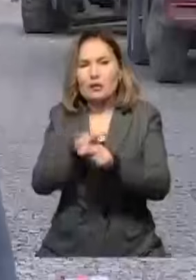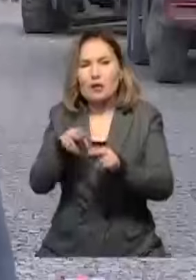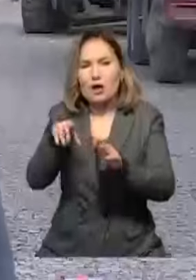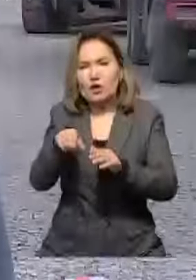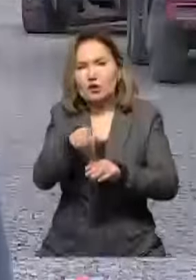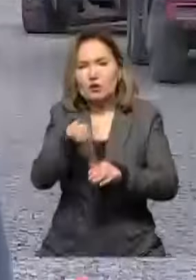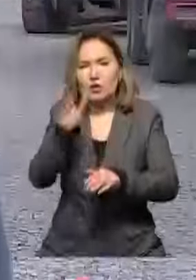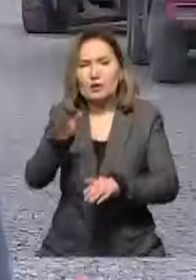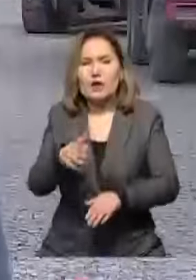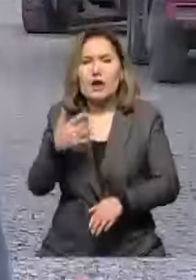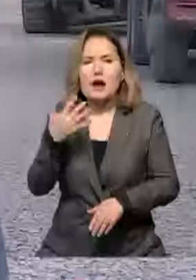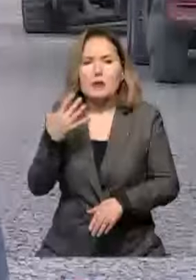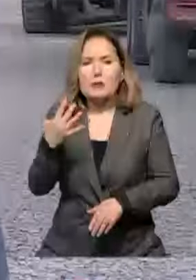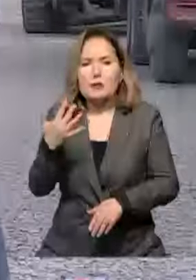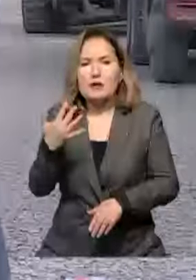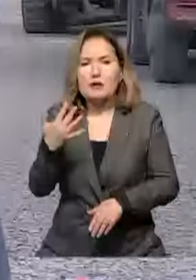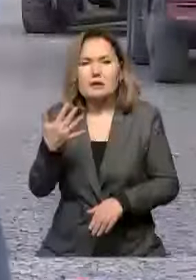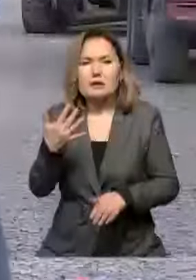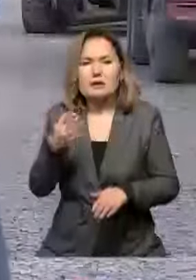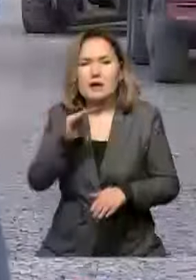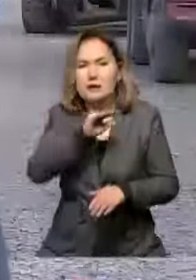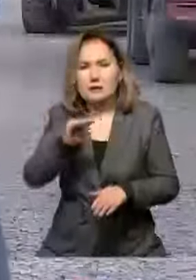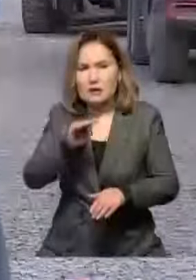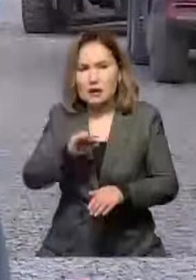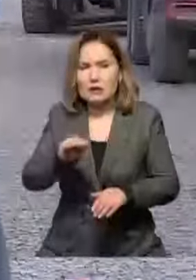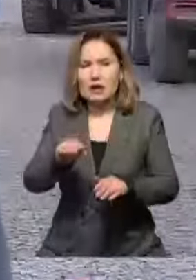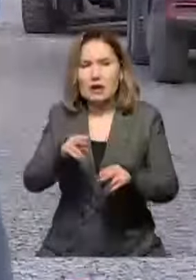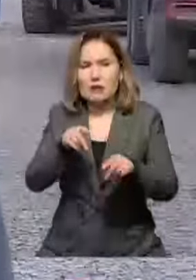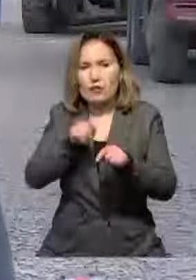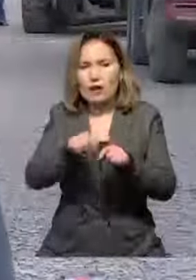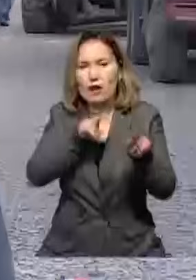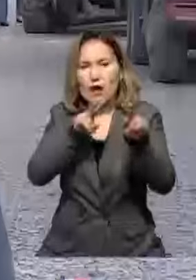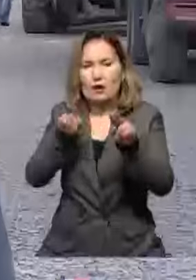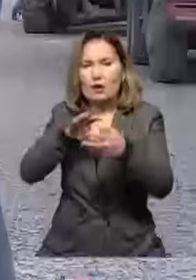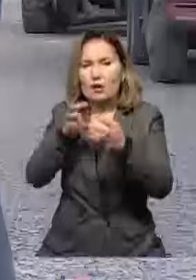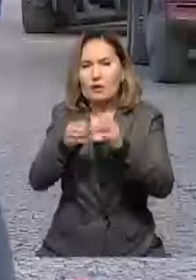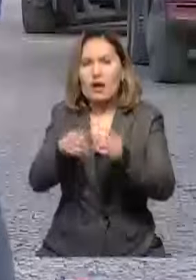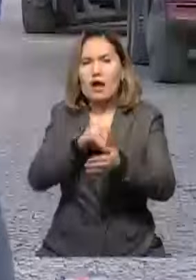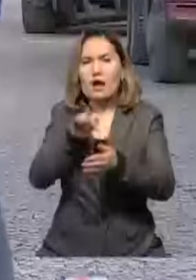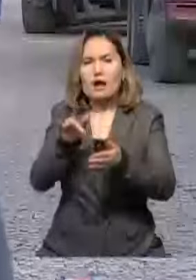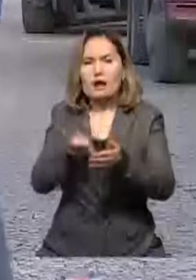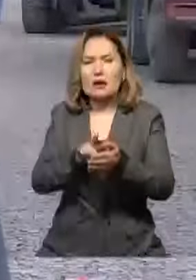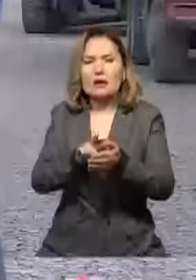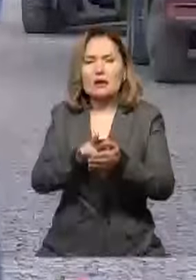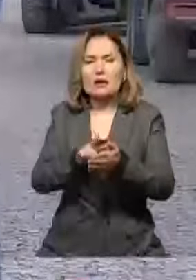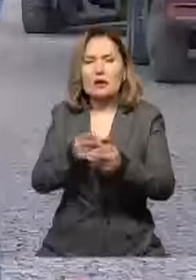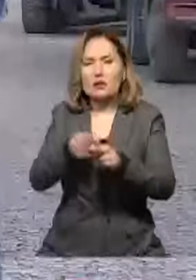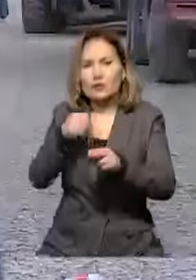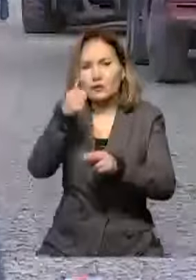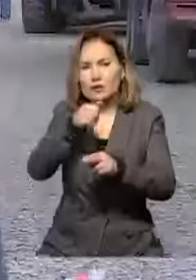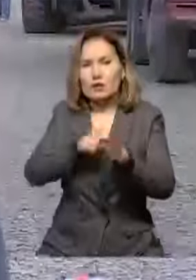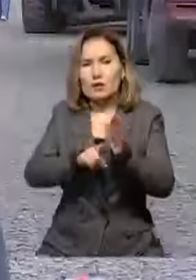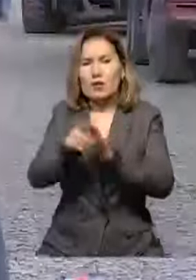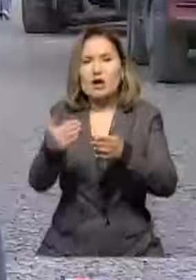Бізде 5 сатылы контроль жүргізіледі қала бойынша. Бұл жерде осы жылдан бастап біз